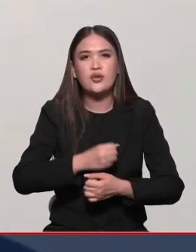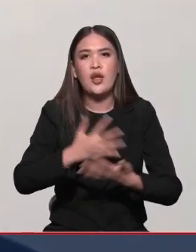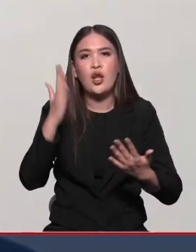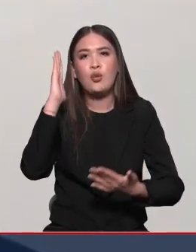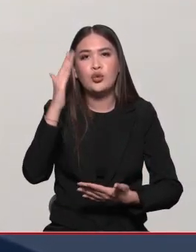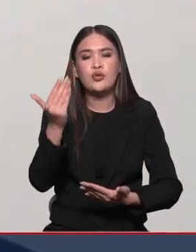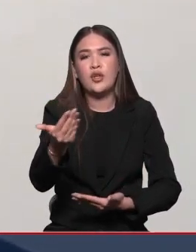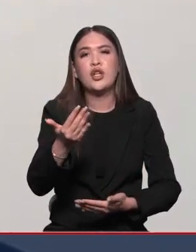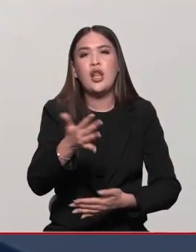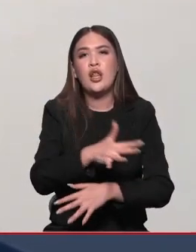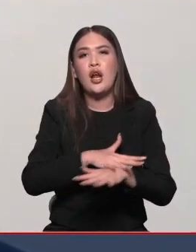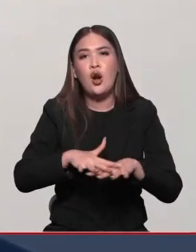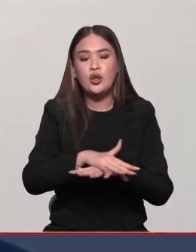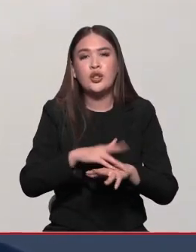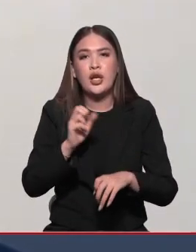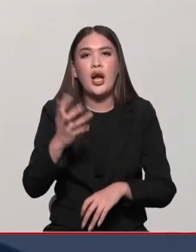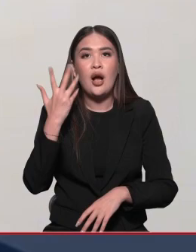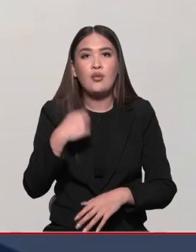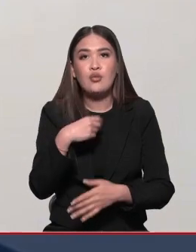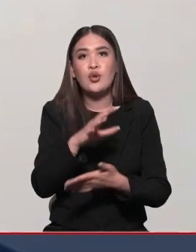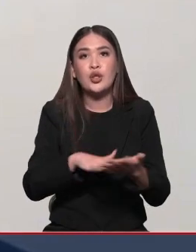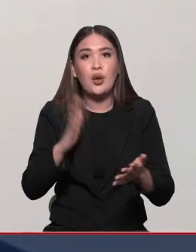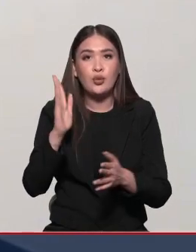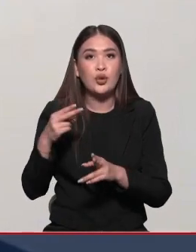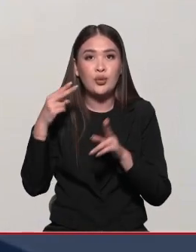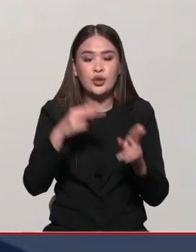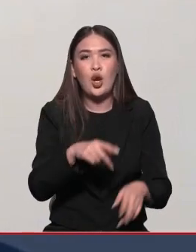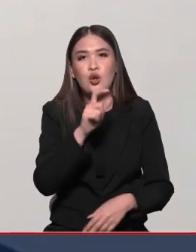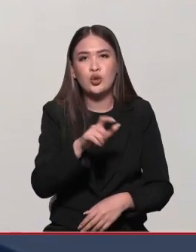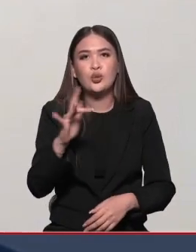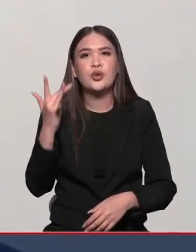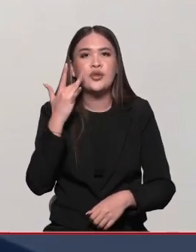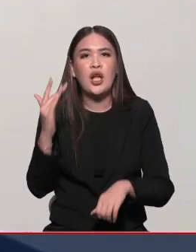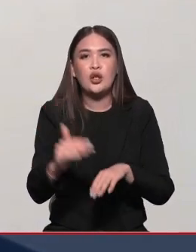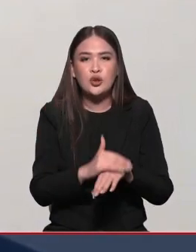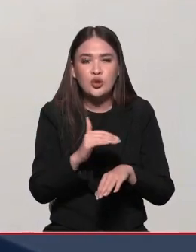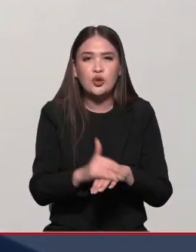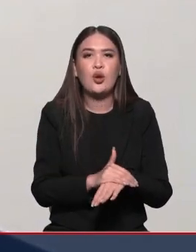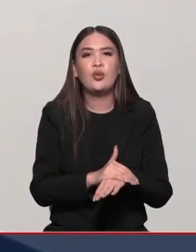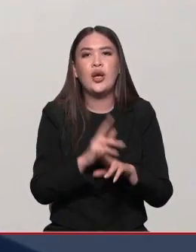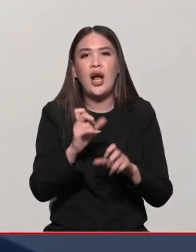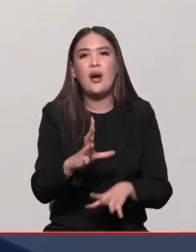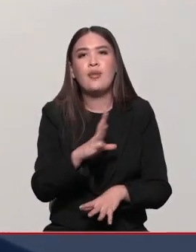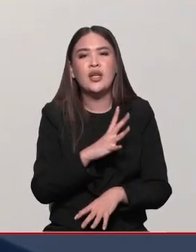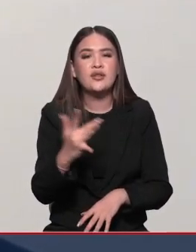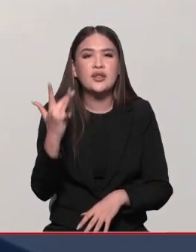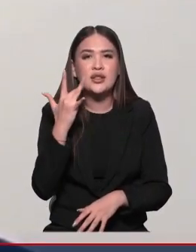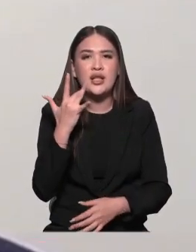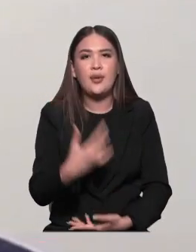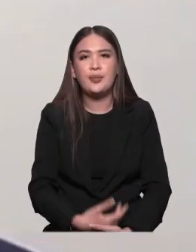вашего народа и на то что когда я буду продолжать приезжать люди будут такими же добрыми и щедрыми какими они были всегда